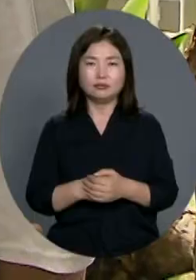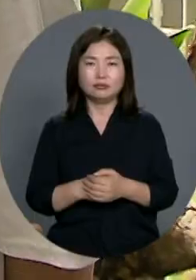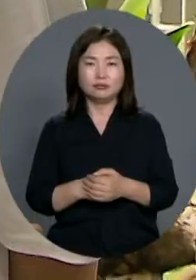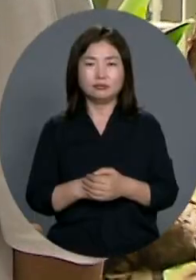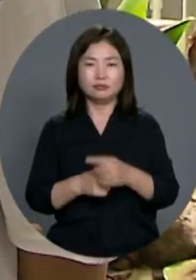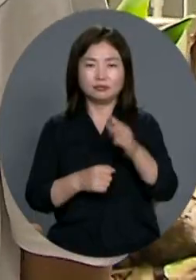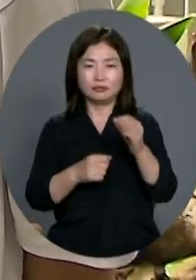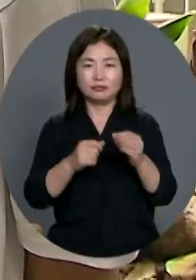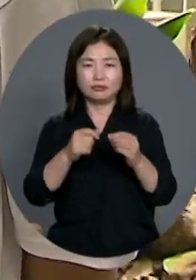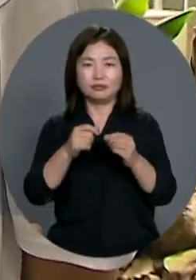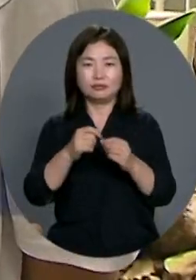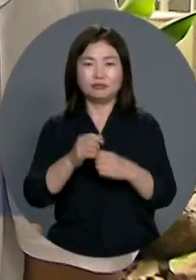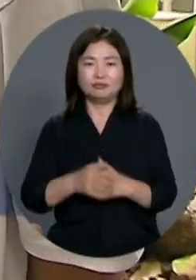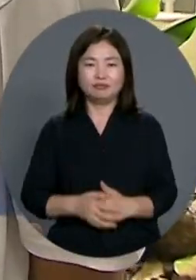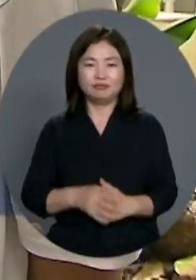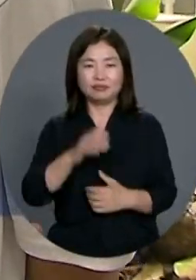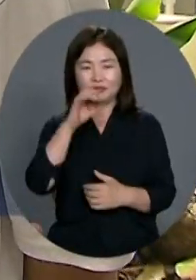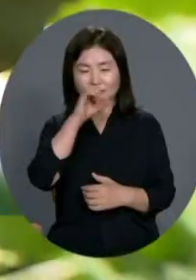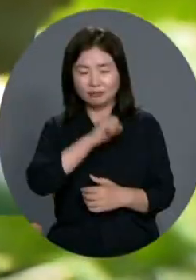자, 이런 식으로.